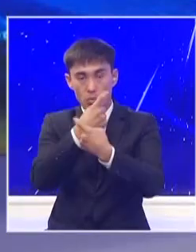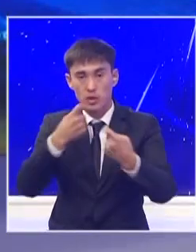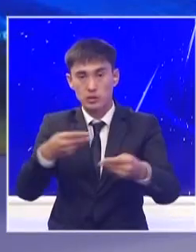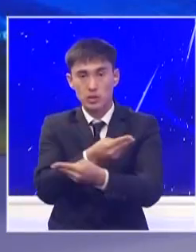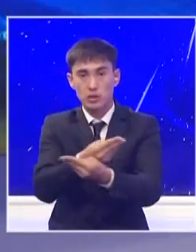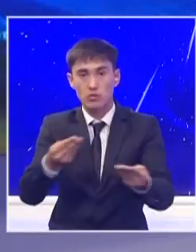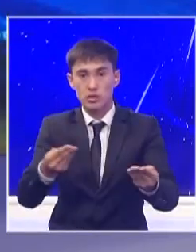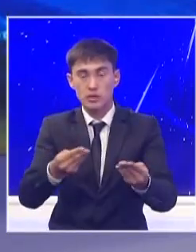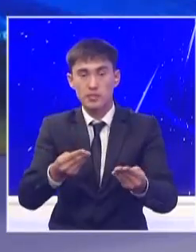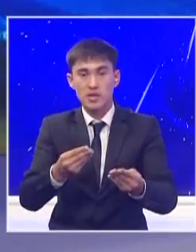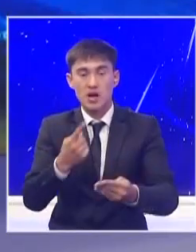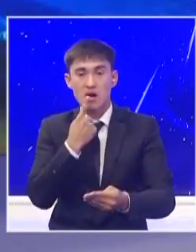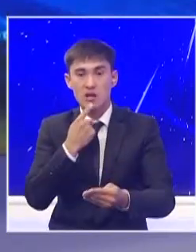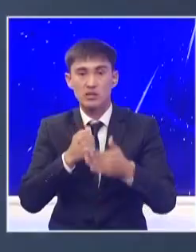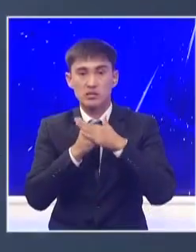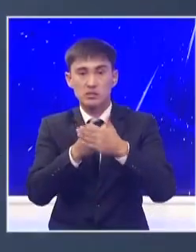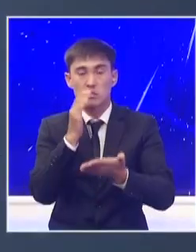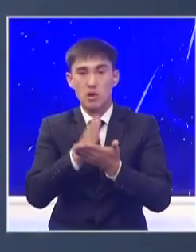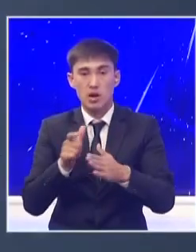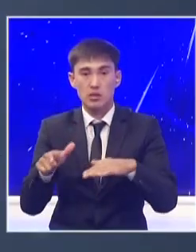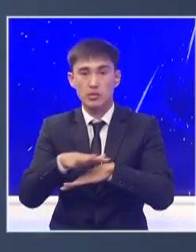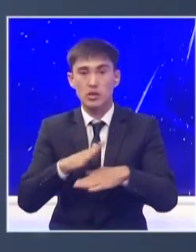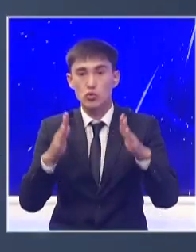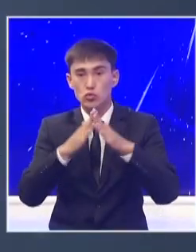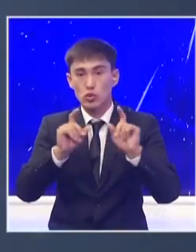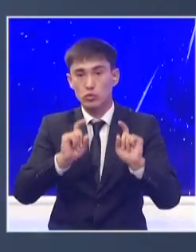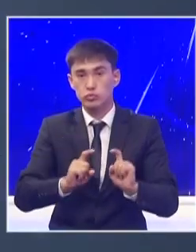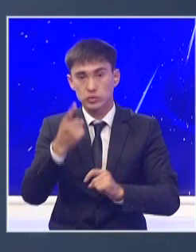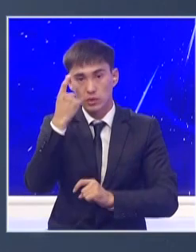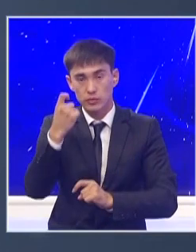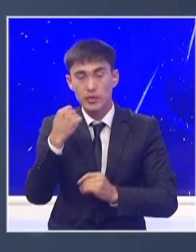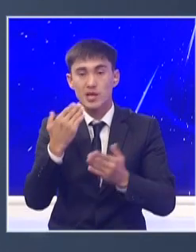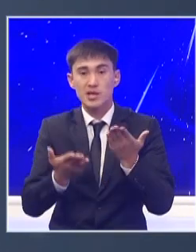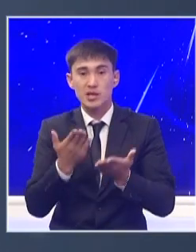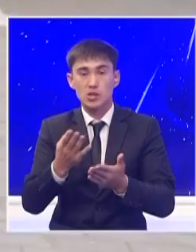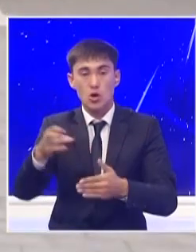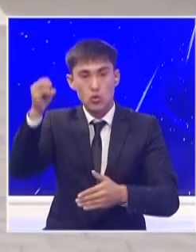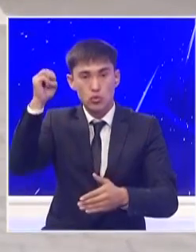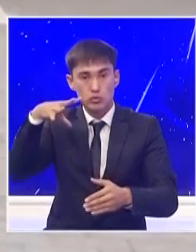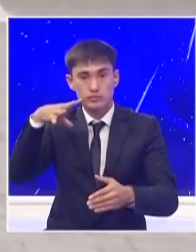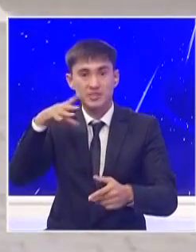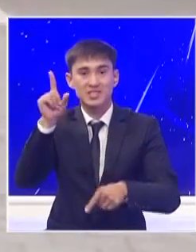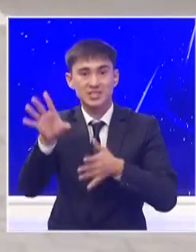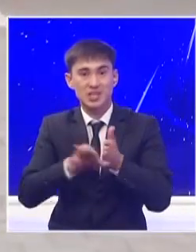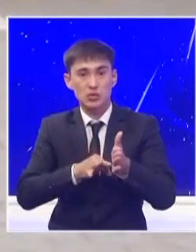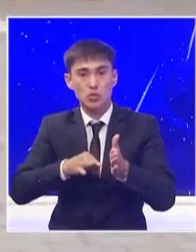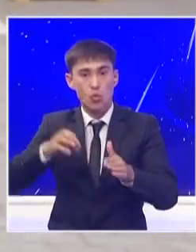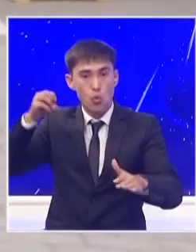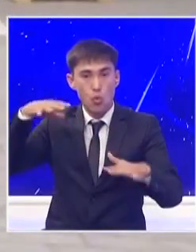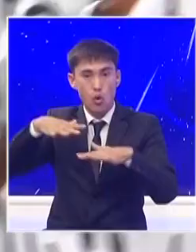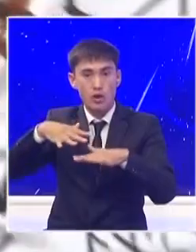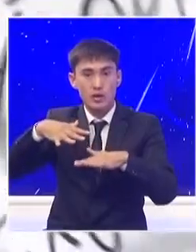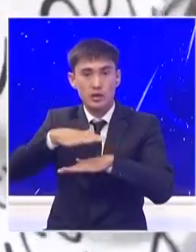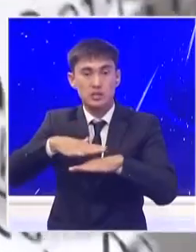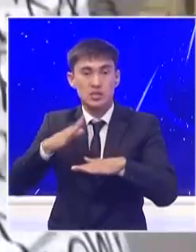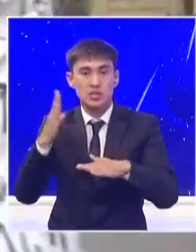хабарламаларын таратып жатыр. Қан қысымы бар тұрғындарға олар үйден шықпауға кеңес беруде. Егер де күн өткен жағдайда дереу көлеңкеге отырып, салқын